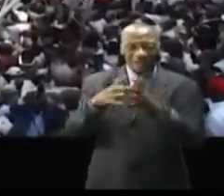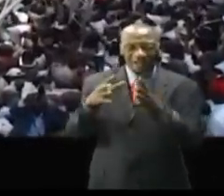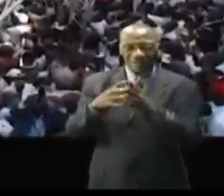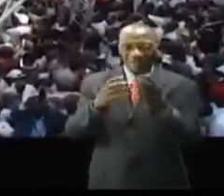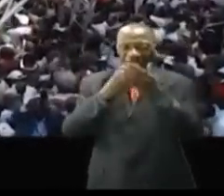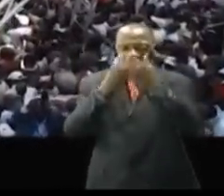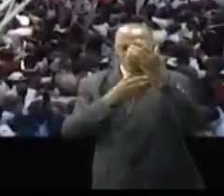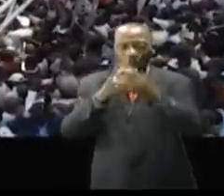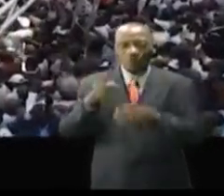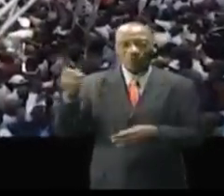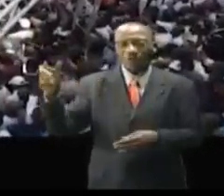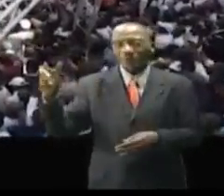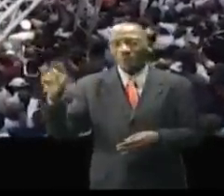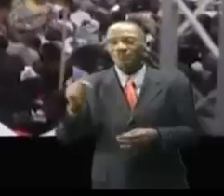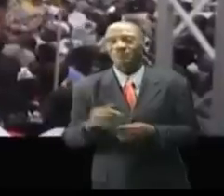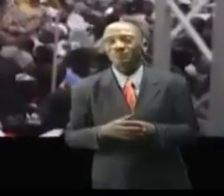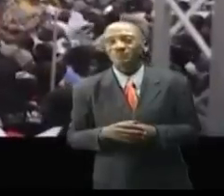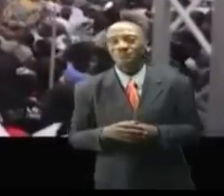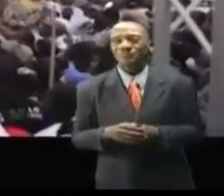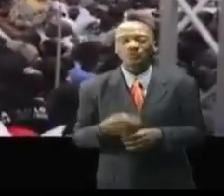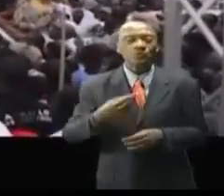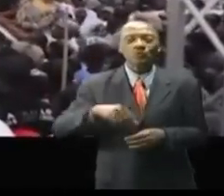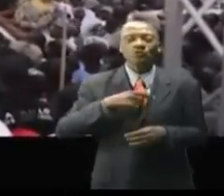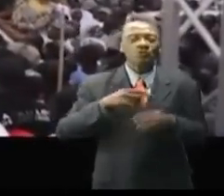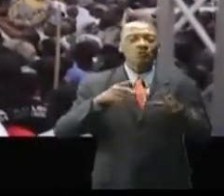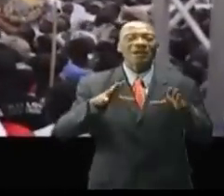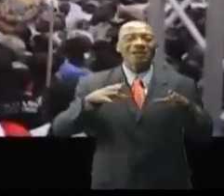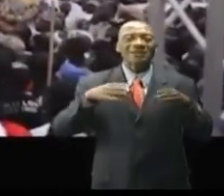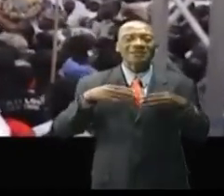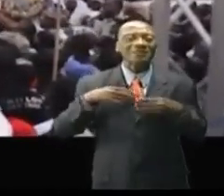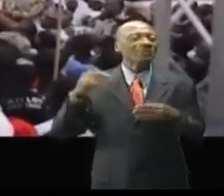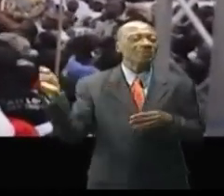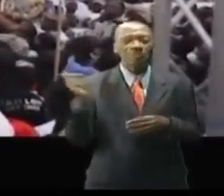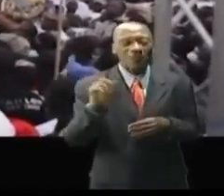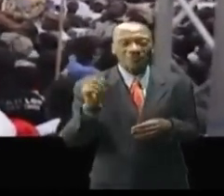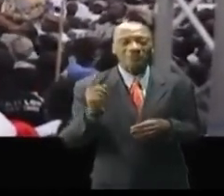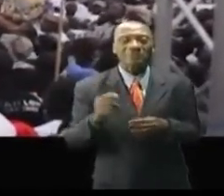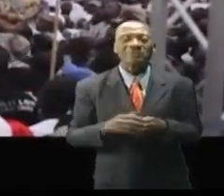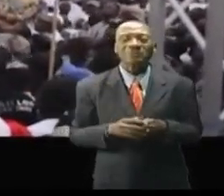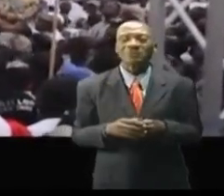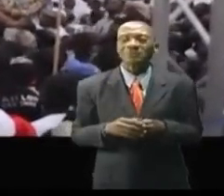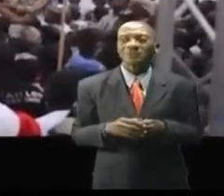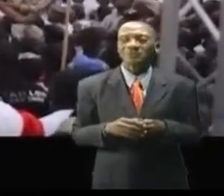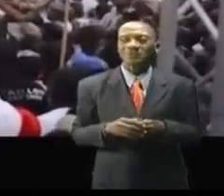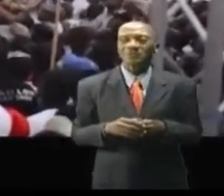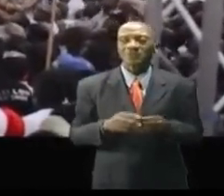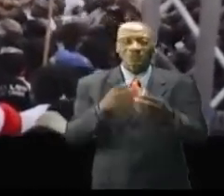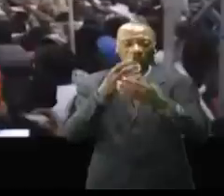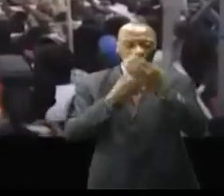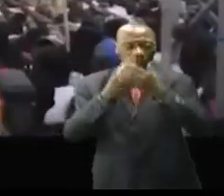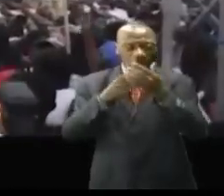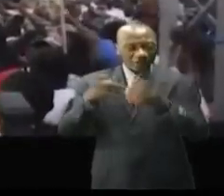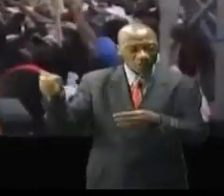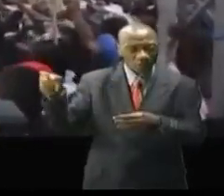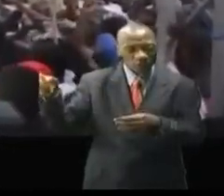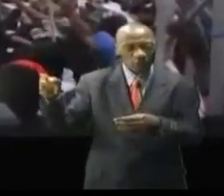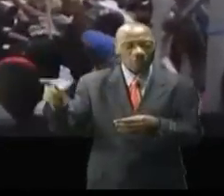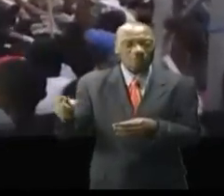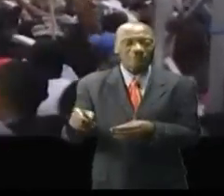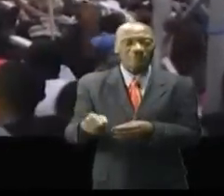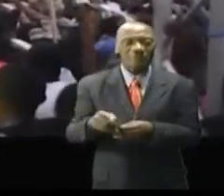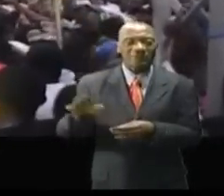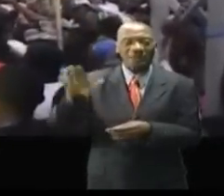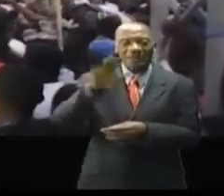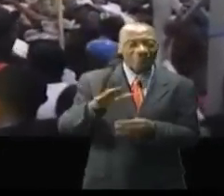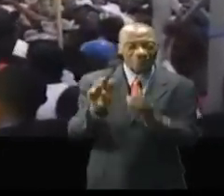c'est inacceptable. Correct. Un monsieur qui s'appelle Kagame. C'est donc